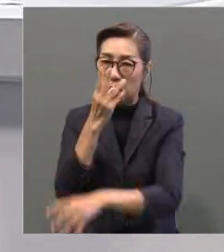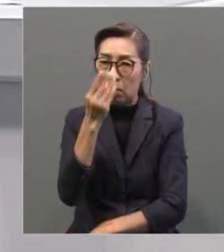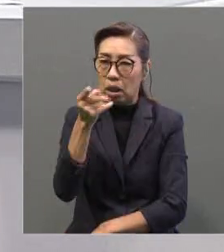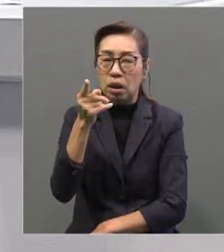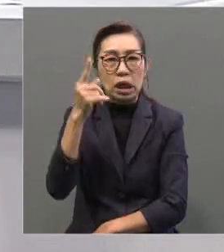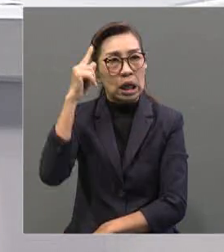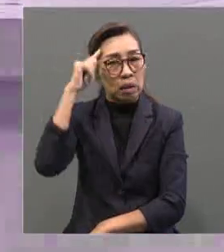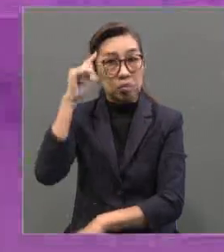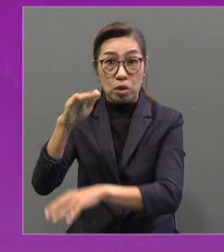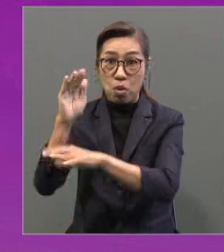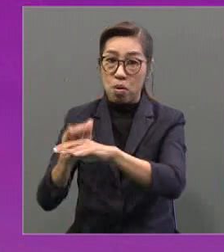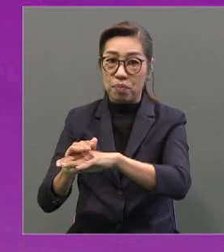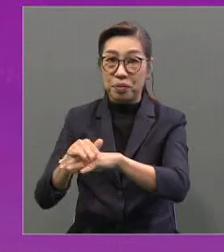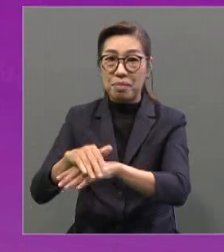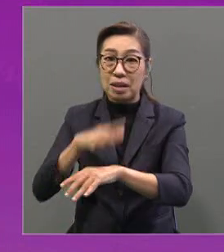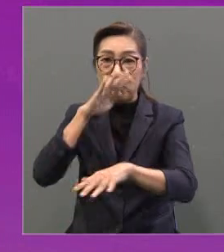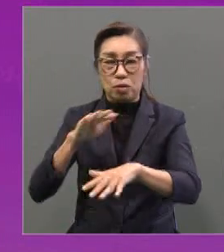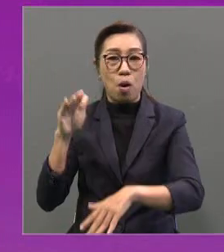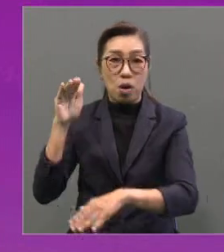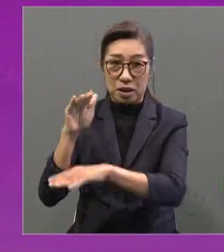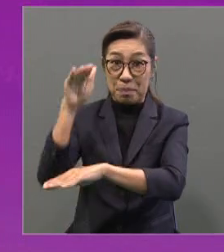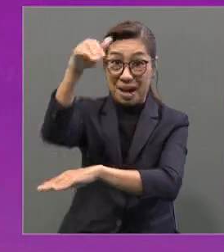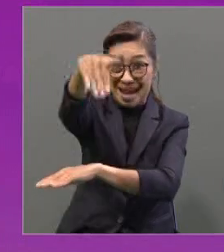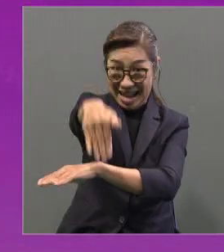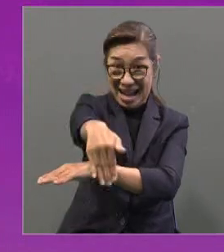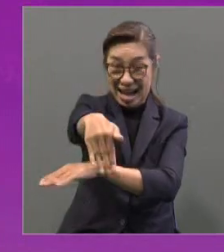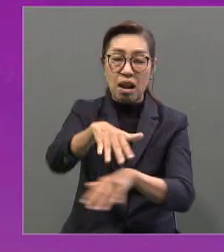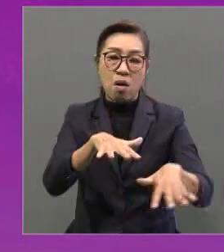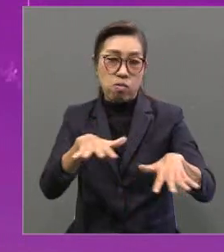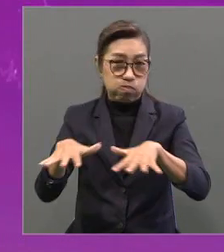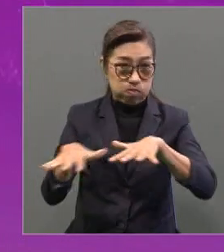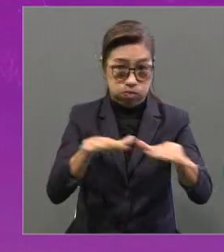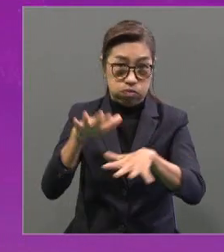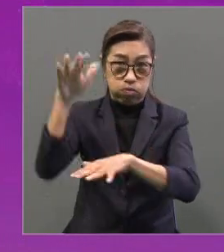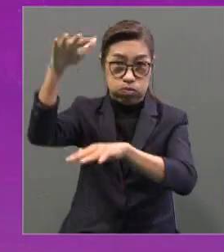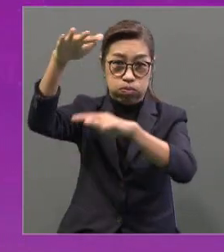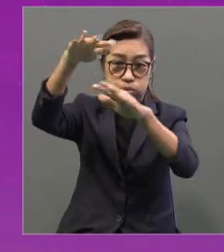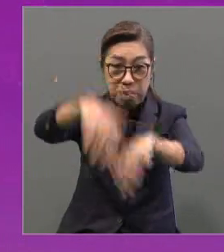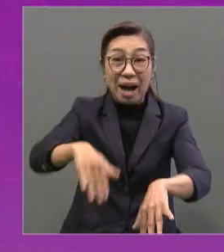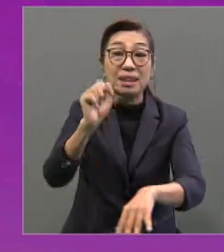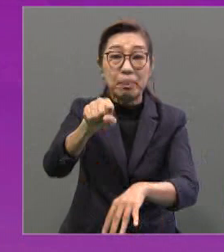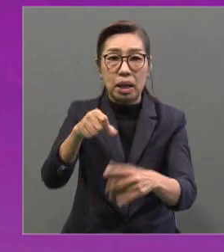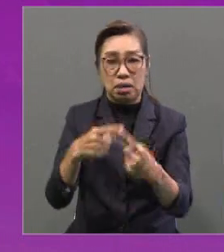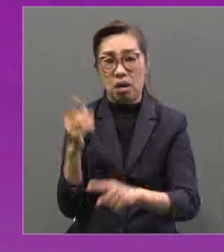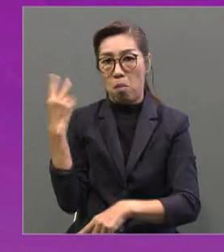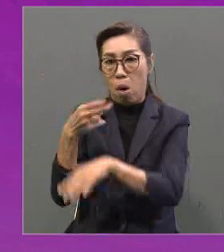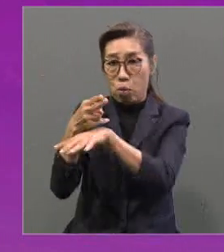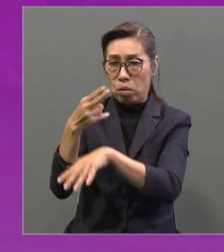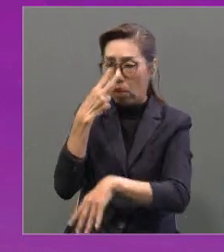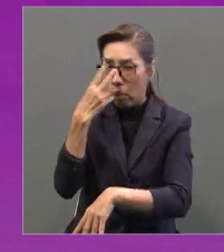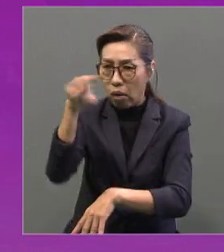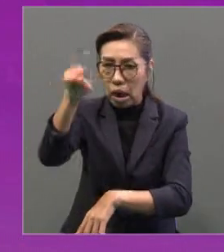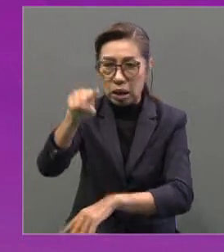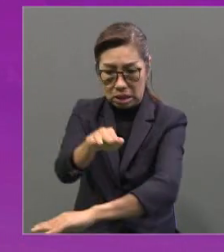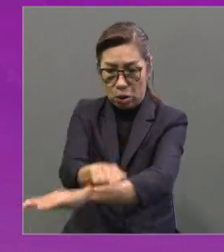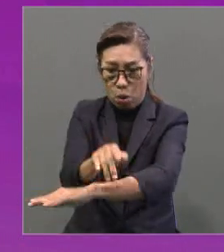การณ์ที่บางครั้งเนี่ยแผ่นดินไหวขึ้นมาและมีอาคารถล่มมีสะพานถล่มใช่ไหมคะแต่ว่าเหตุการณ์ที่มันเกิดขึ้นเมื่อวานเนี่ยเป็นลักษณะของสะพานข้าม